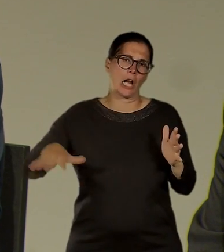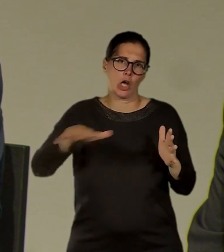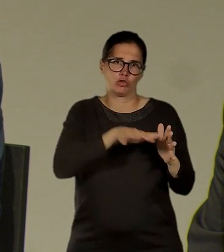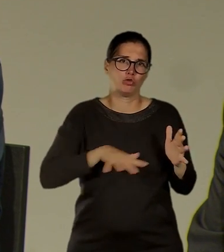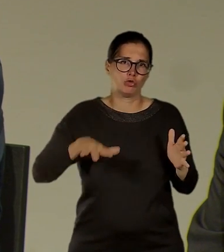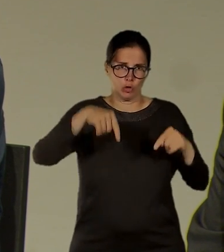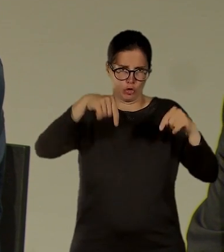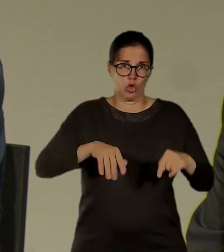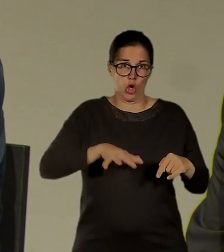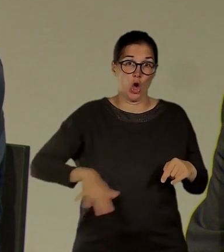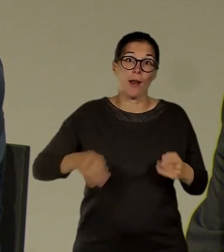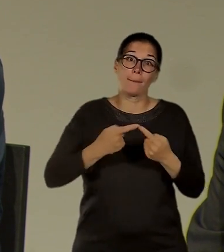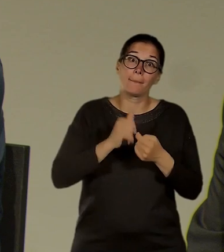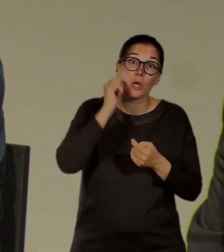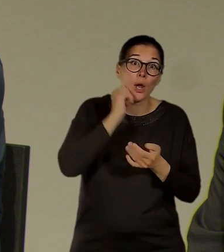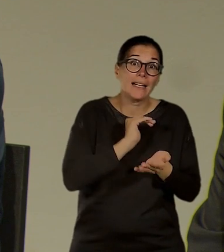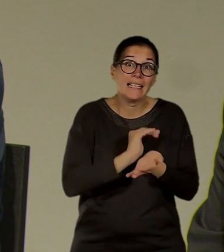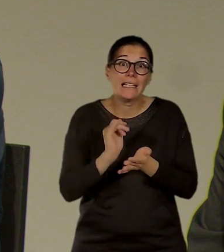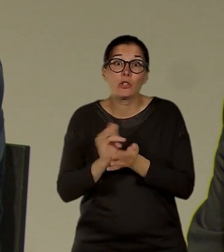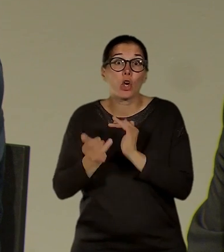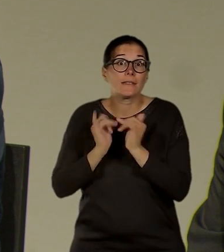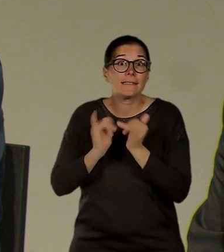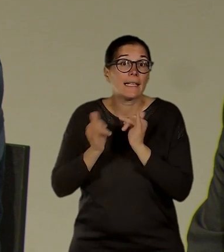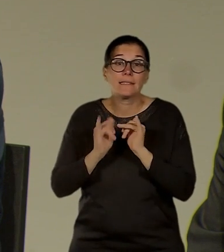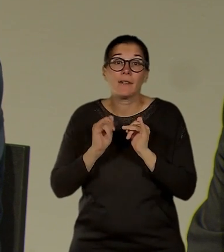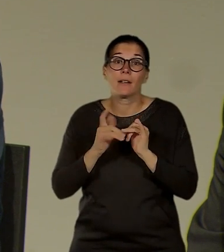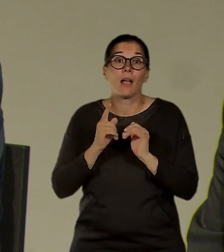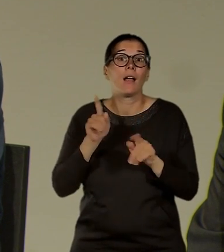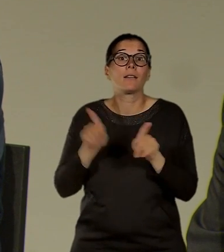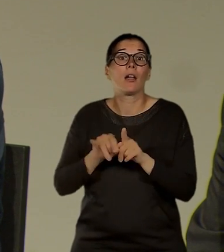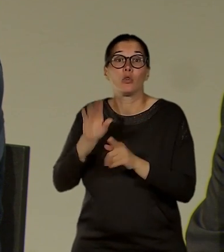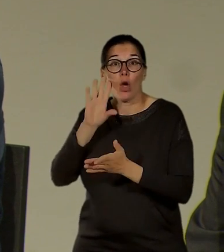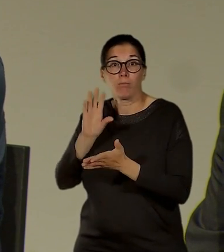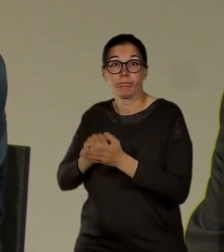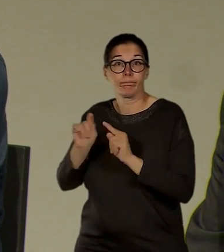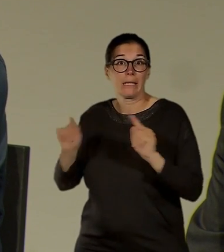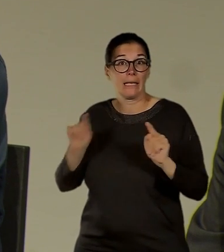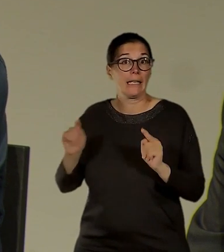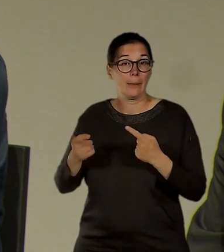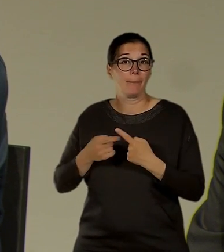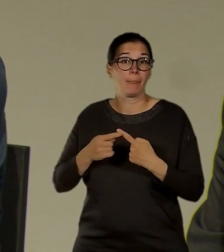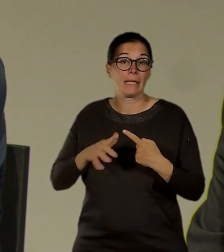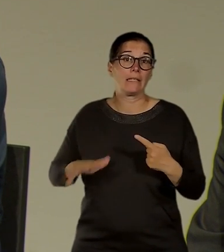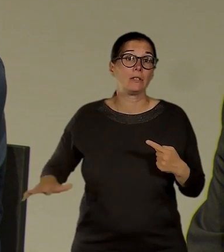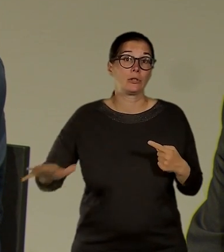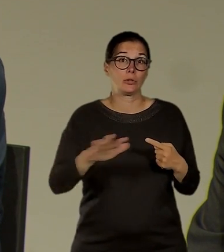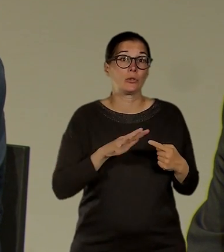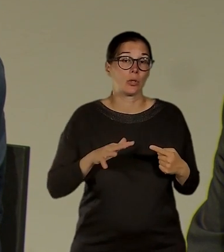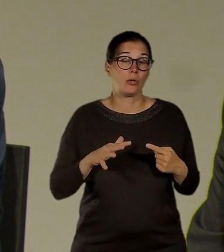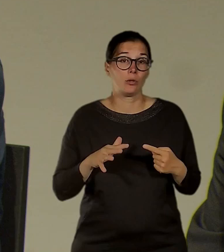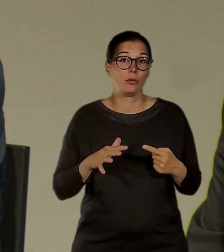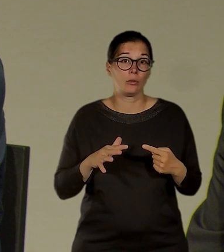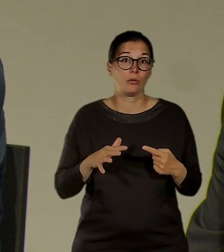nemá sloužit jenom cestujícím, ale má sloužit i blízkým obyvatelům, nebo respektive celé to území má sloužit